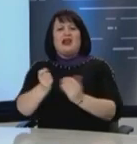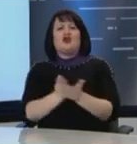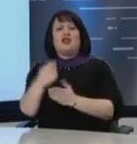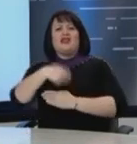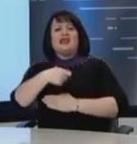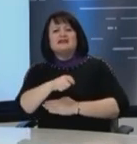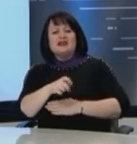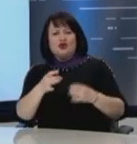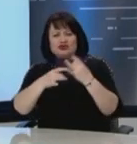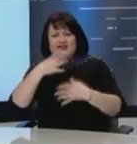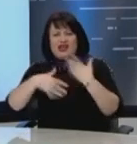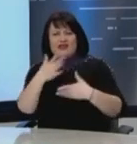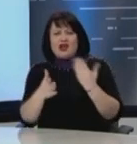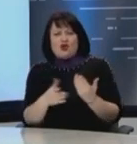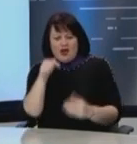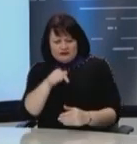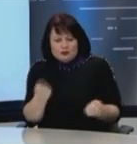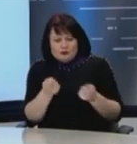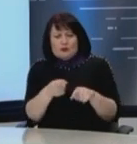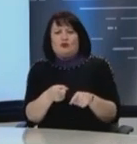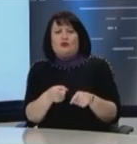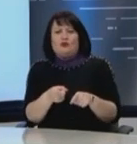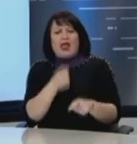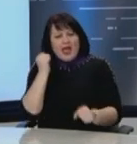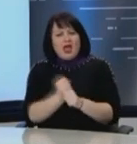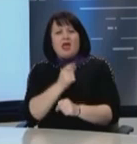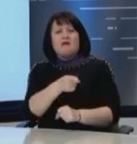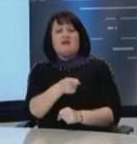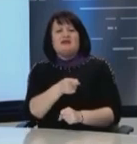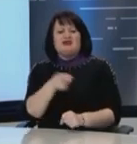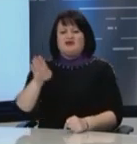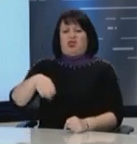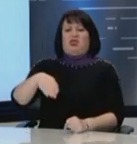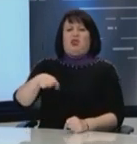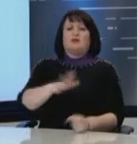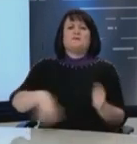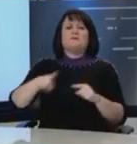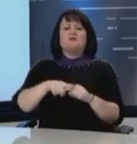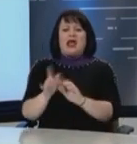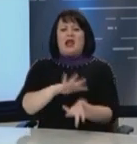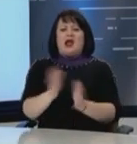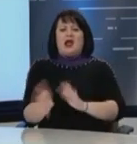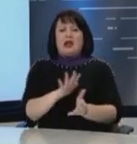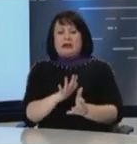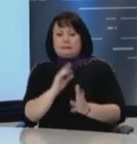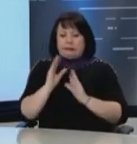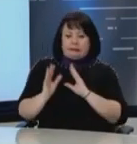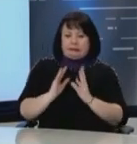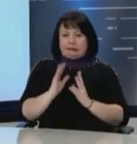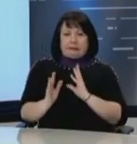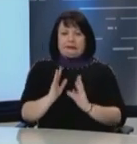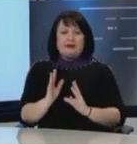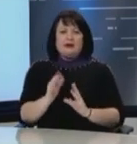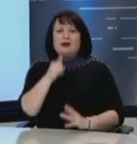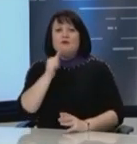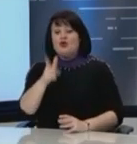θεσμικό σκάνδαλο. Σας κατηγορούμε για τη συνειδητή απαξίωση της χώρας. Τη διγλωσία, τα μισόλογα, τη